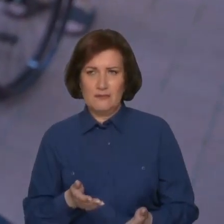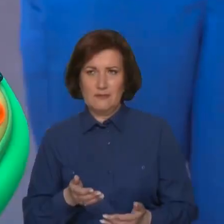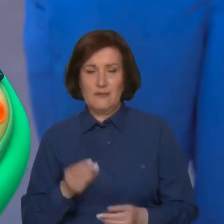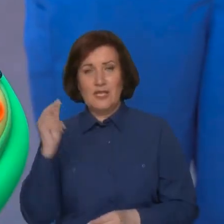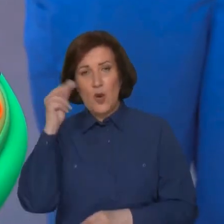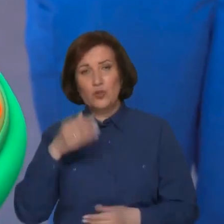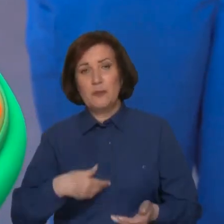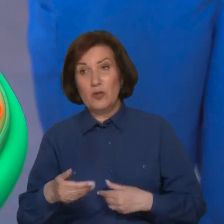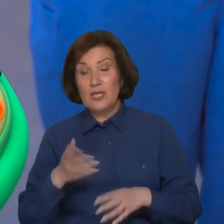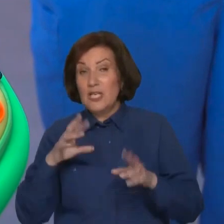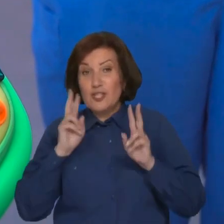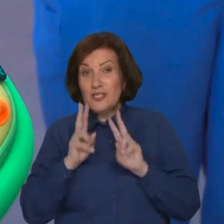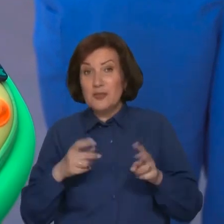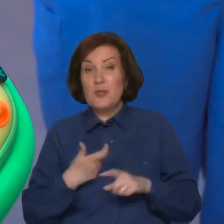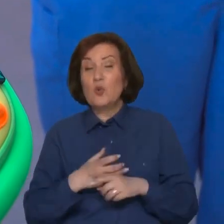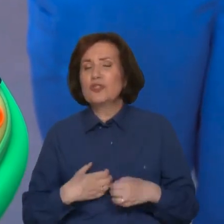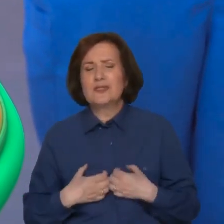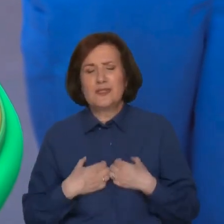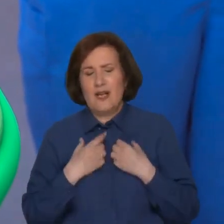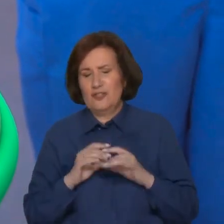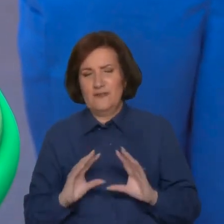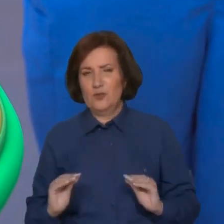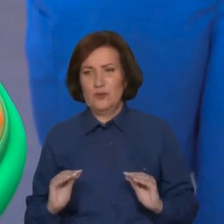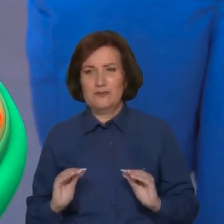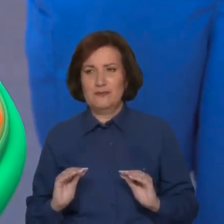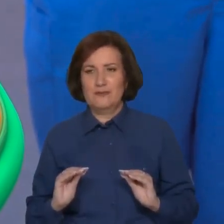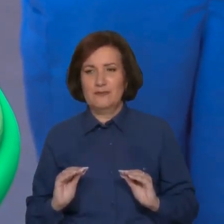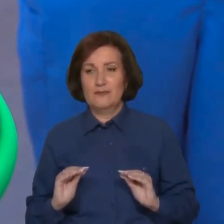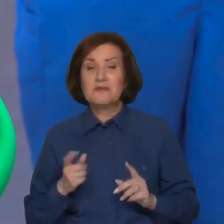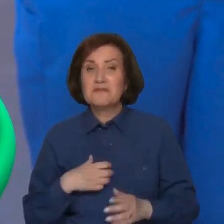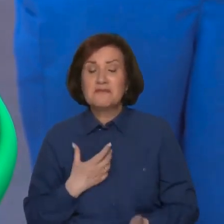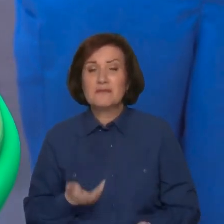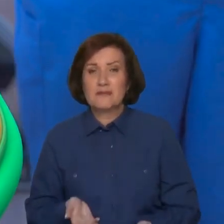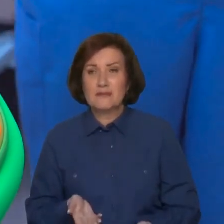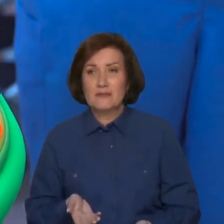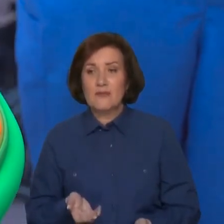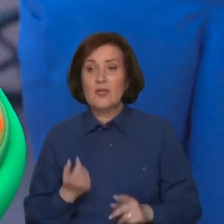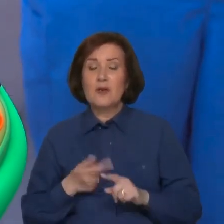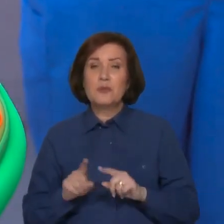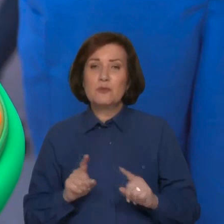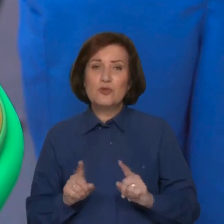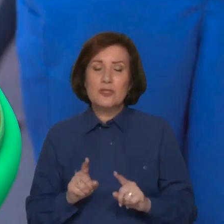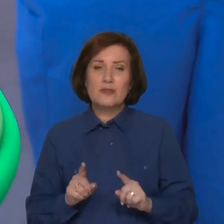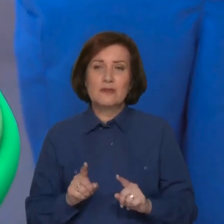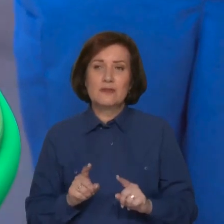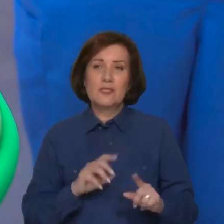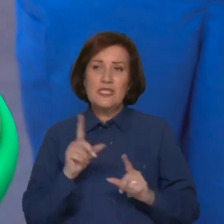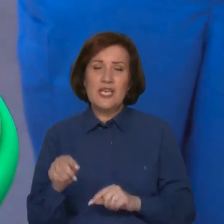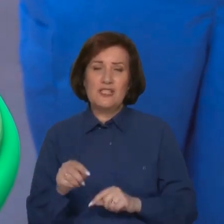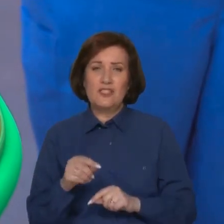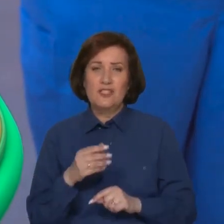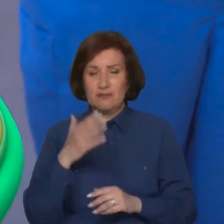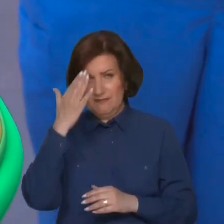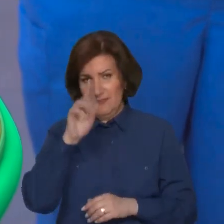Учимося ходити. Я навіть не знаю, мені дуже страшно. От і все. А чому страшно? Ну, потому что ты едешь не в